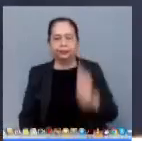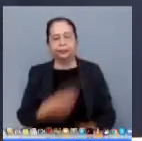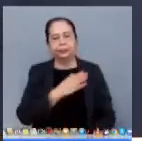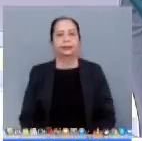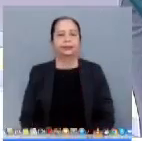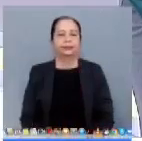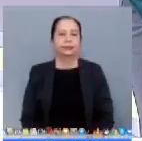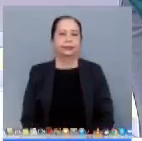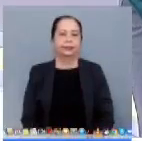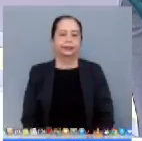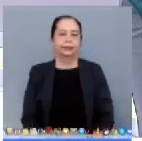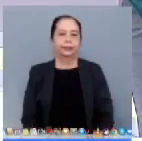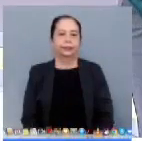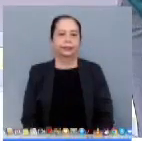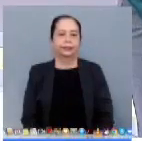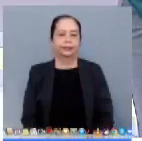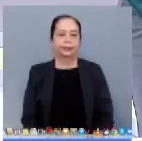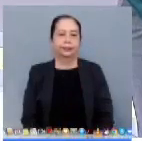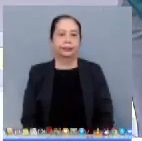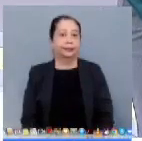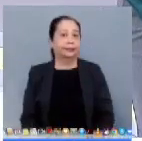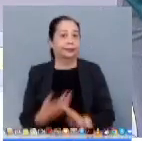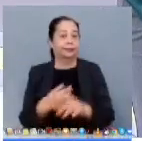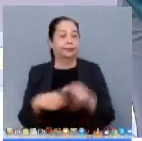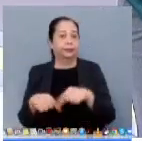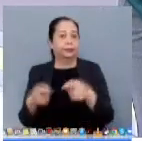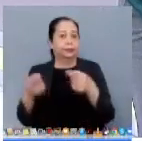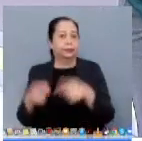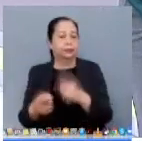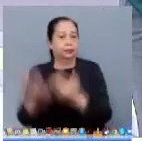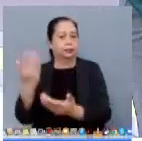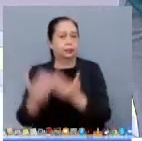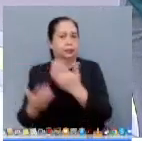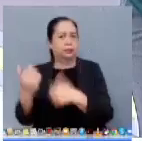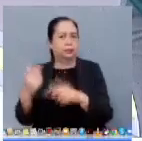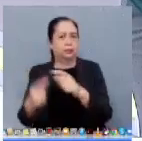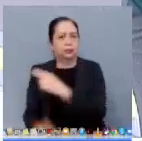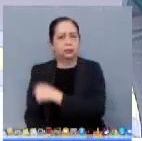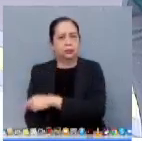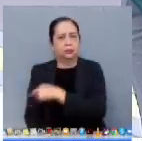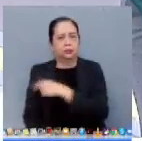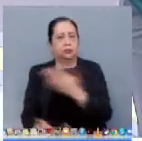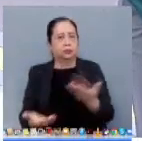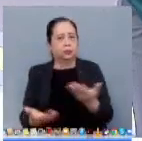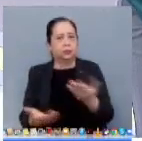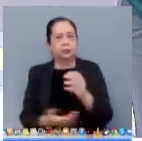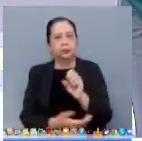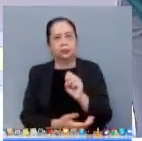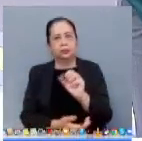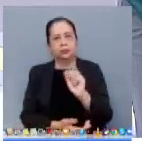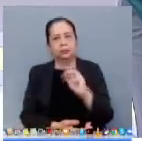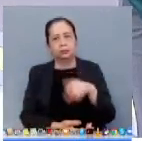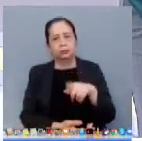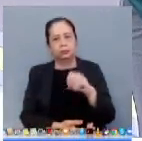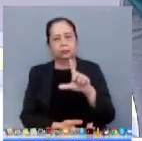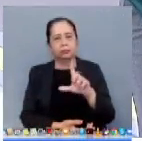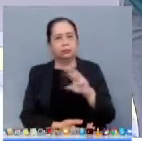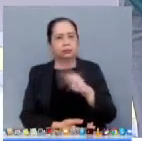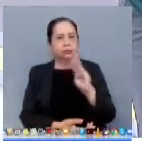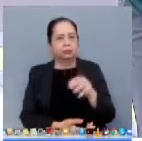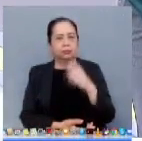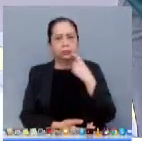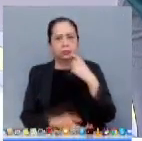sa Pilipino. Balikan natin ang nangyaring sunog sa isang ospital sa Sampaloc, Maynila, kung saan naglabasan kanina ang mga